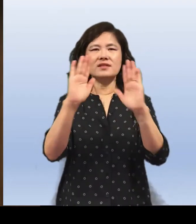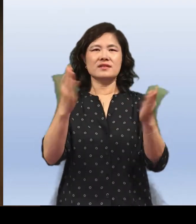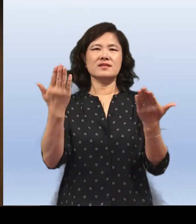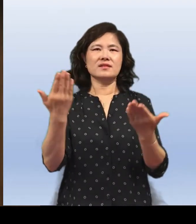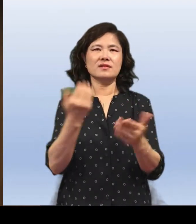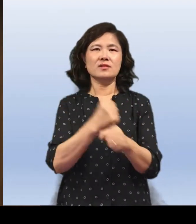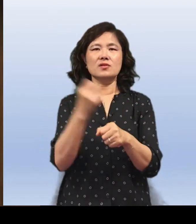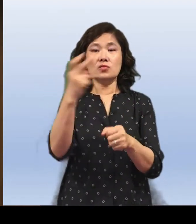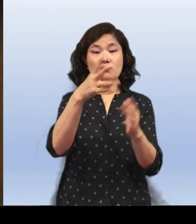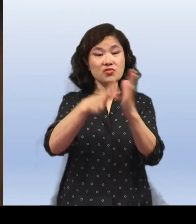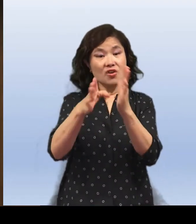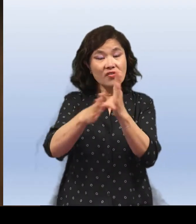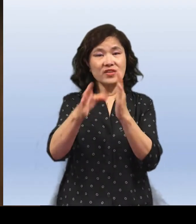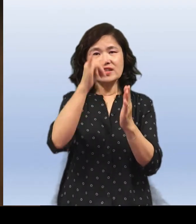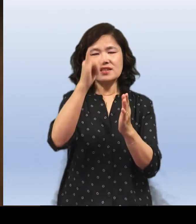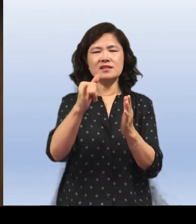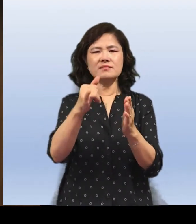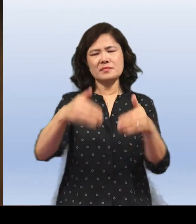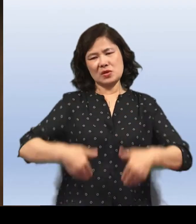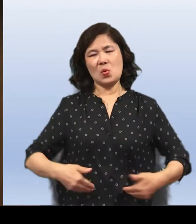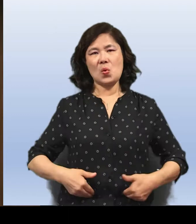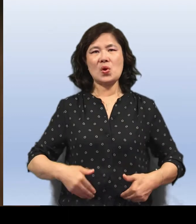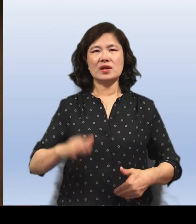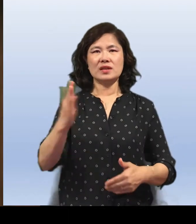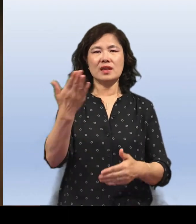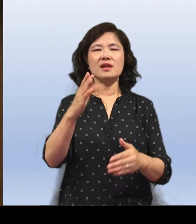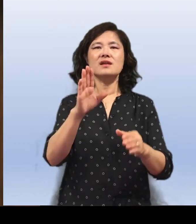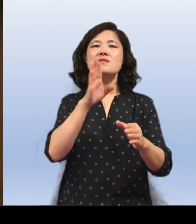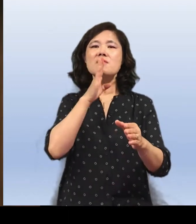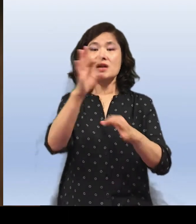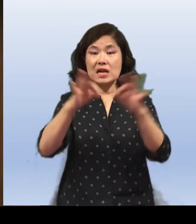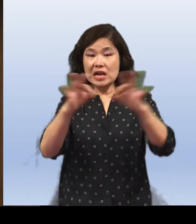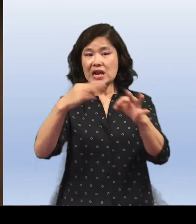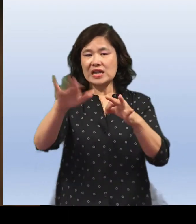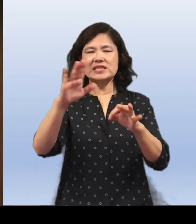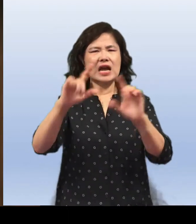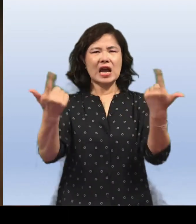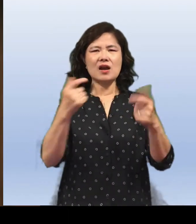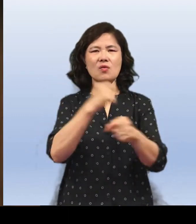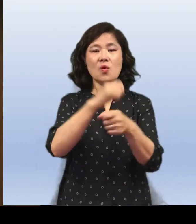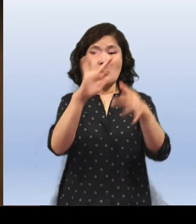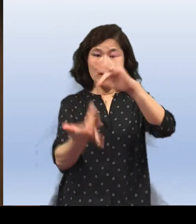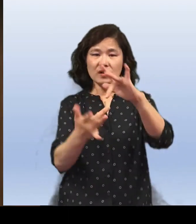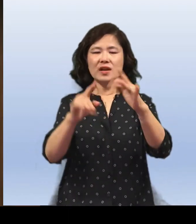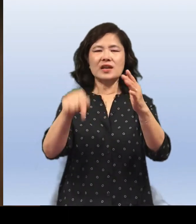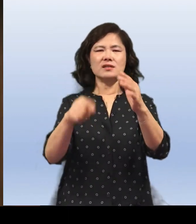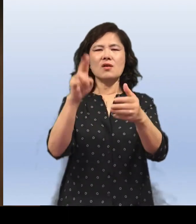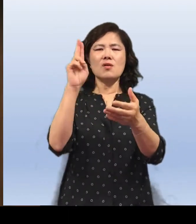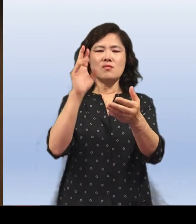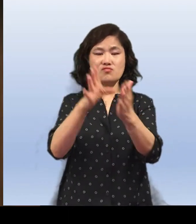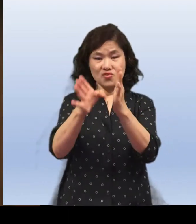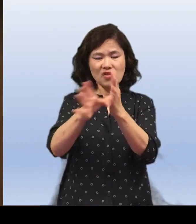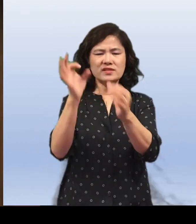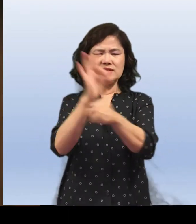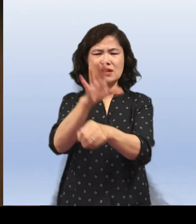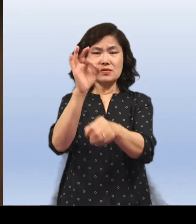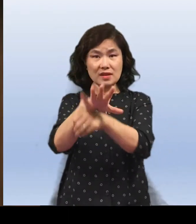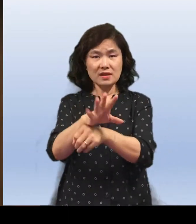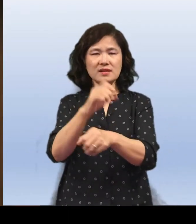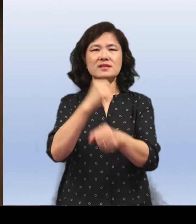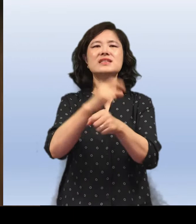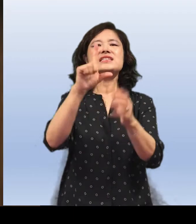필요한 물품이 있을 때도 상점에 가기보다는 아마존과 같은 온라인 쇼핑몰을 이용해서 필요한 것들을 사는